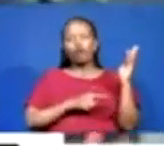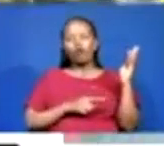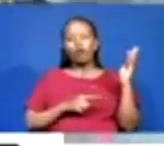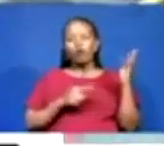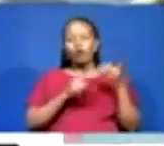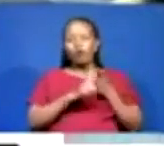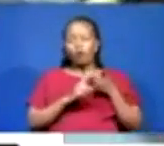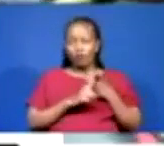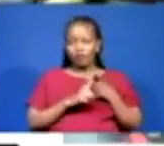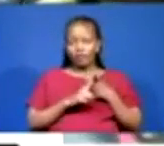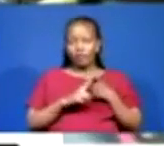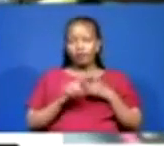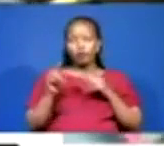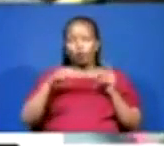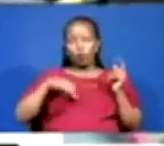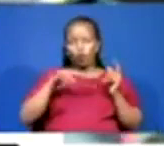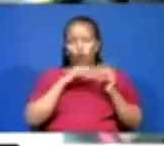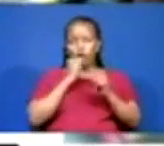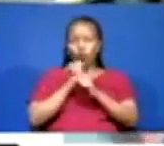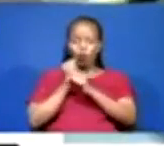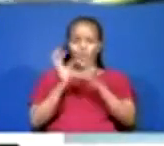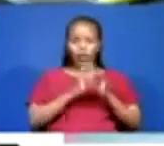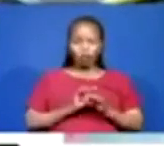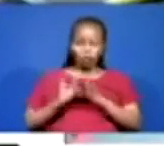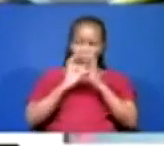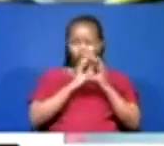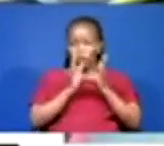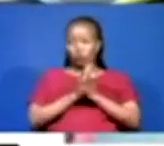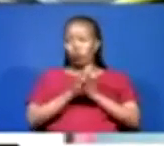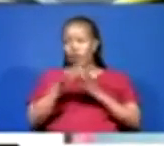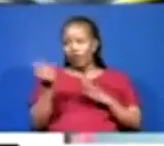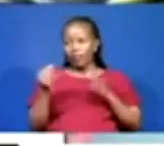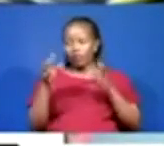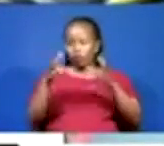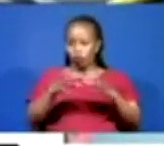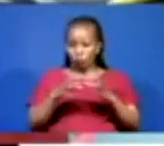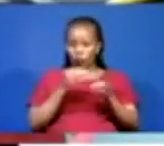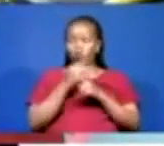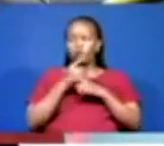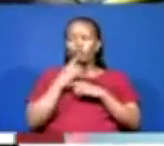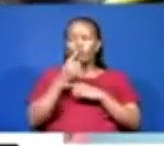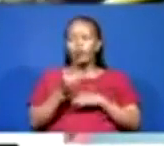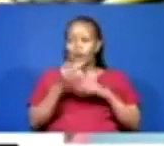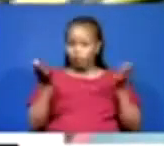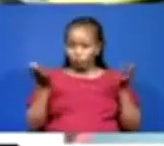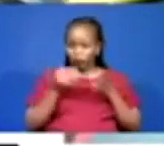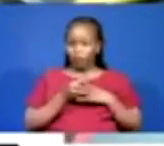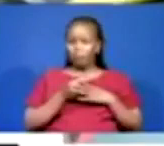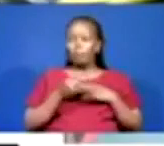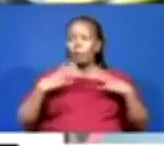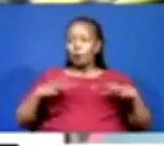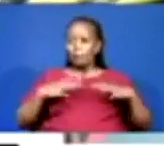kwamba tushirikiane pamoja na wenzetu kutoka FRDC tuweze kutia kutoa ile watu ambao